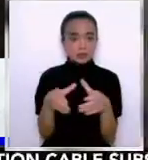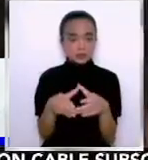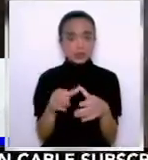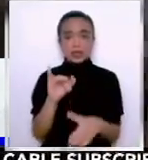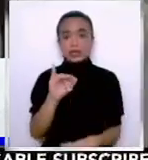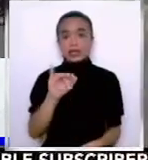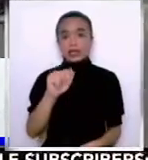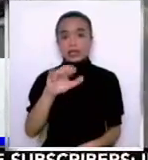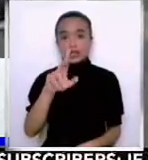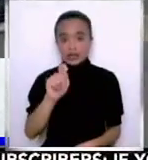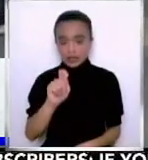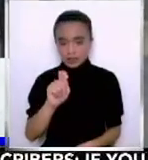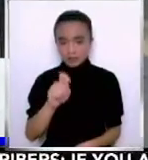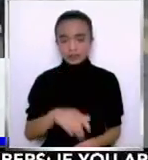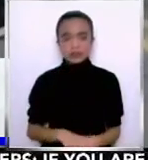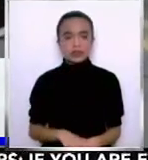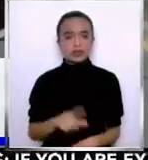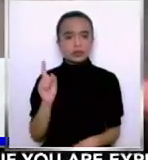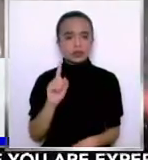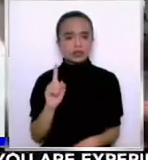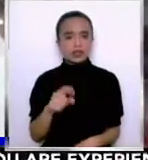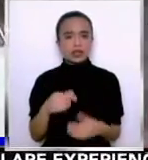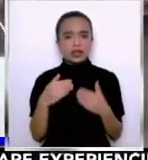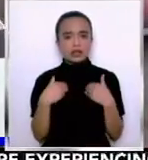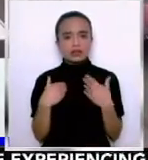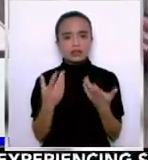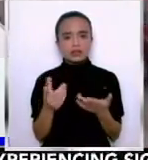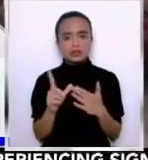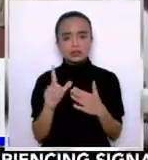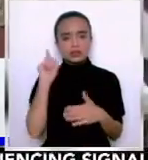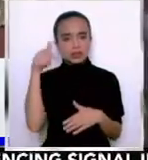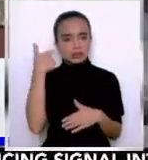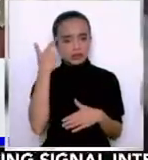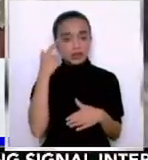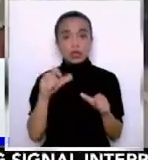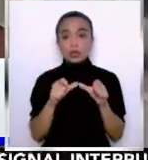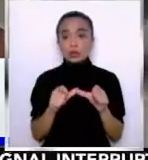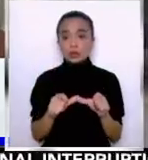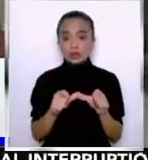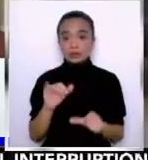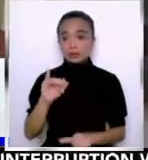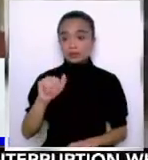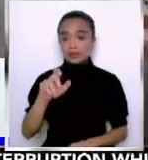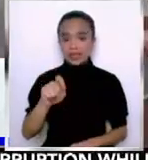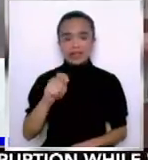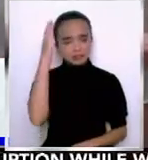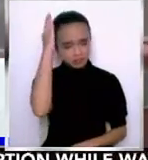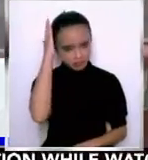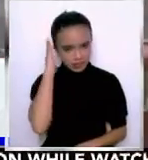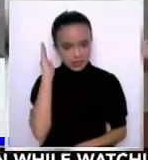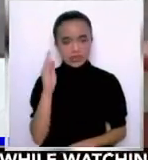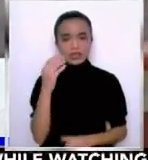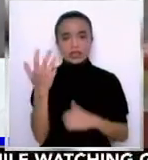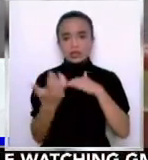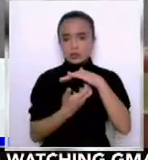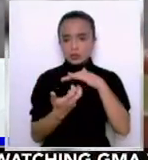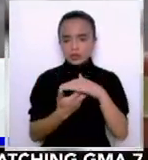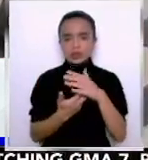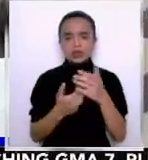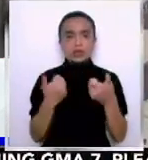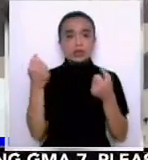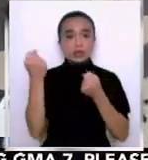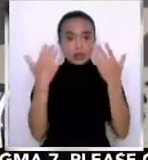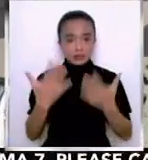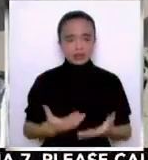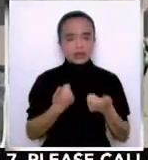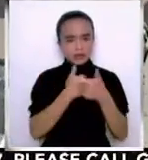ipatupad ang anumang kautosang ilalabas ng pamahalaan. Patuloy ang pakiusap ng IAAC sa mga motoristang sumunod sa batas trapiko. Ivan